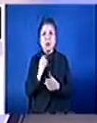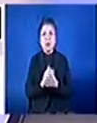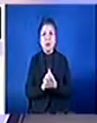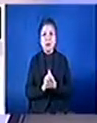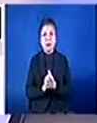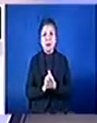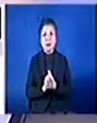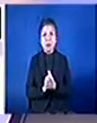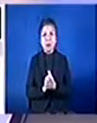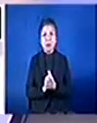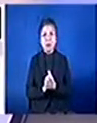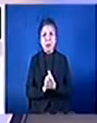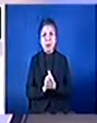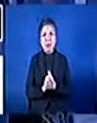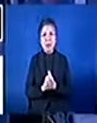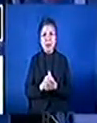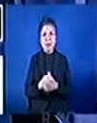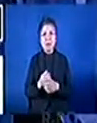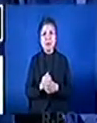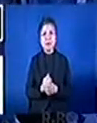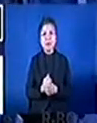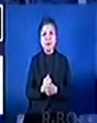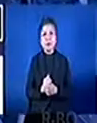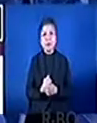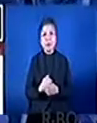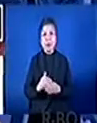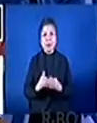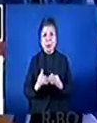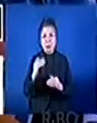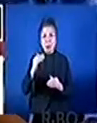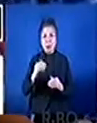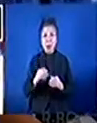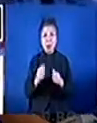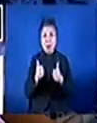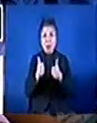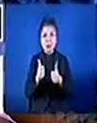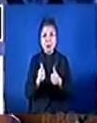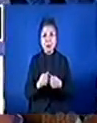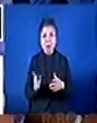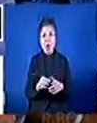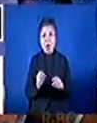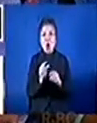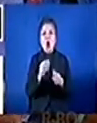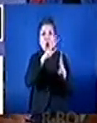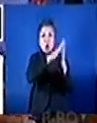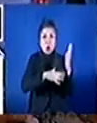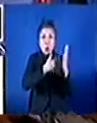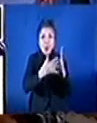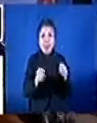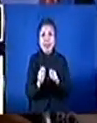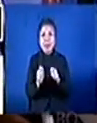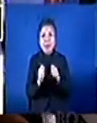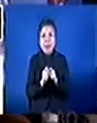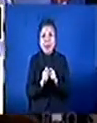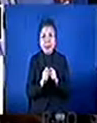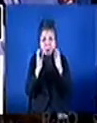honorer. Kita akan tingkatkan kesejahteraan dan pastikan status guru. Kurikulum kita perbaiki agar